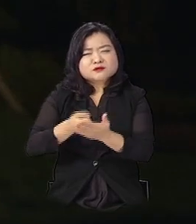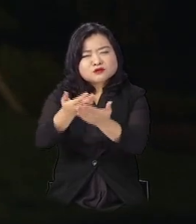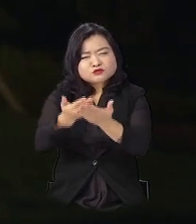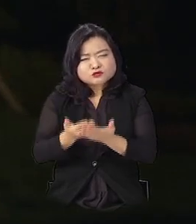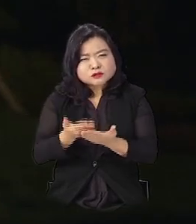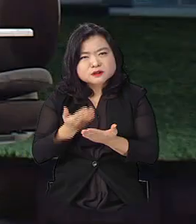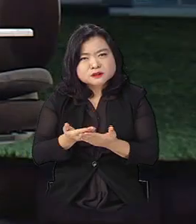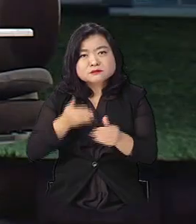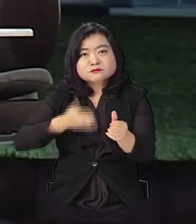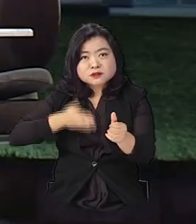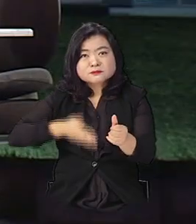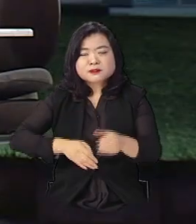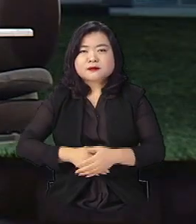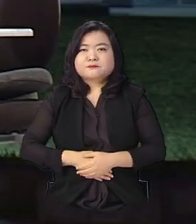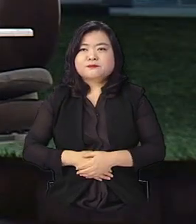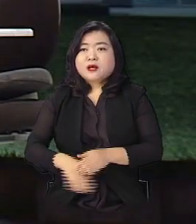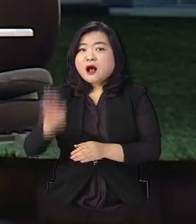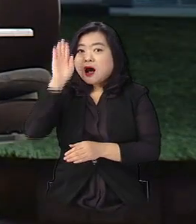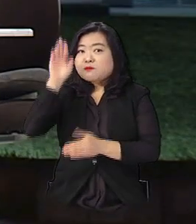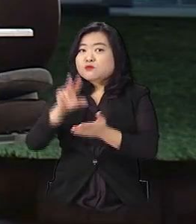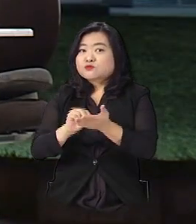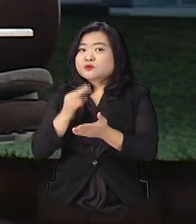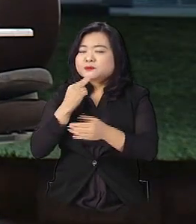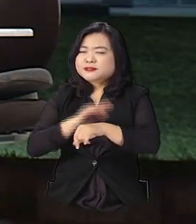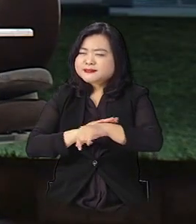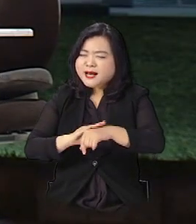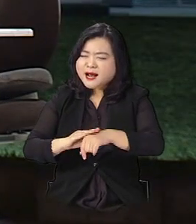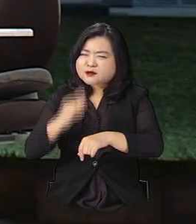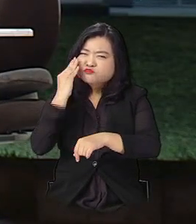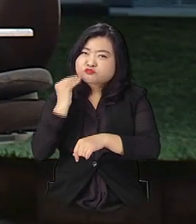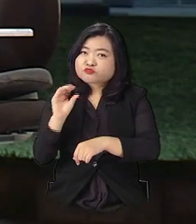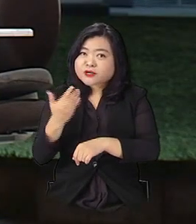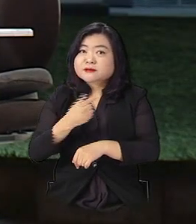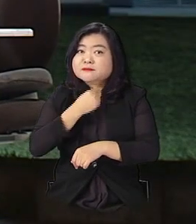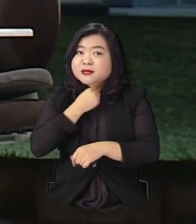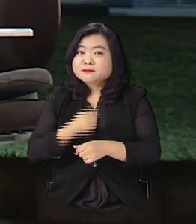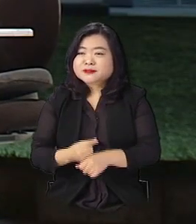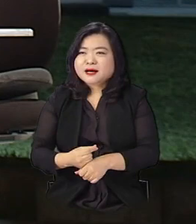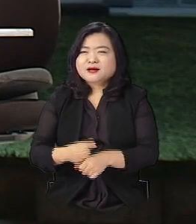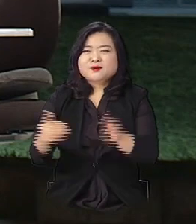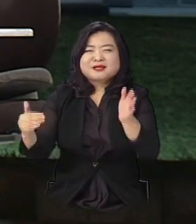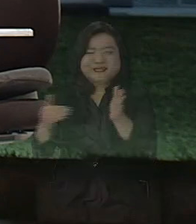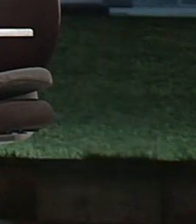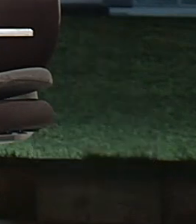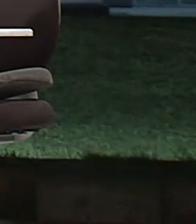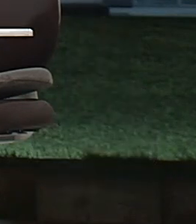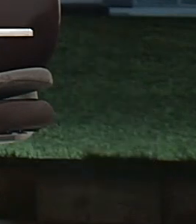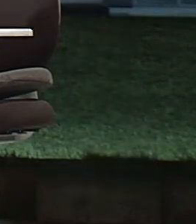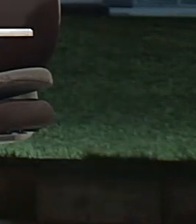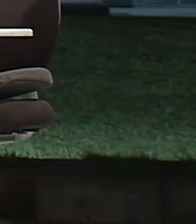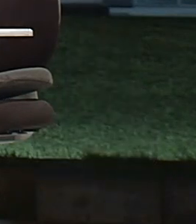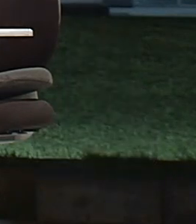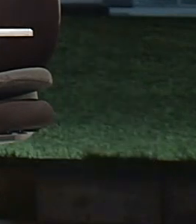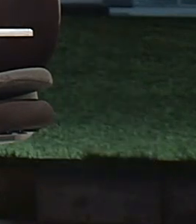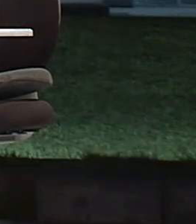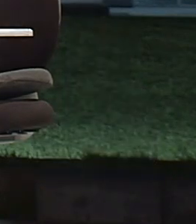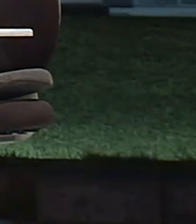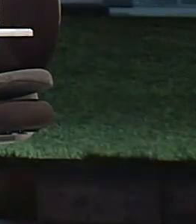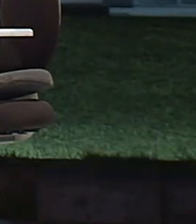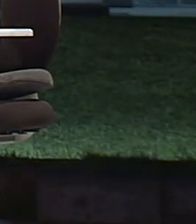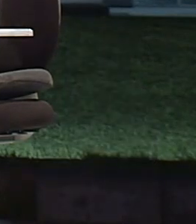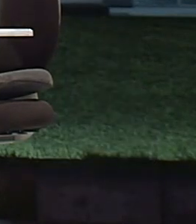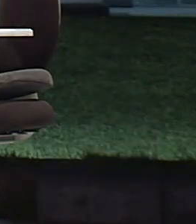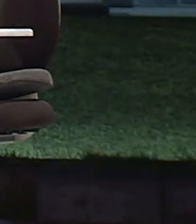믿습니다. 네, 앞으로 차질 없이 잘 진행되길 바라겠습니다. 말씀 예. 여기까지 듣겠습니다. 감사합니다. 고맙습니다. 예.